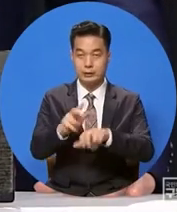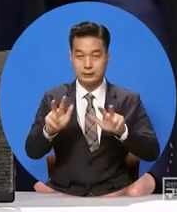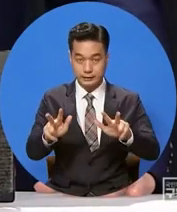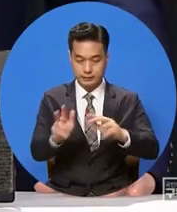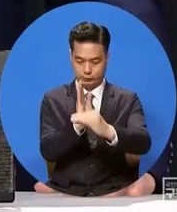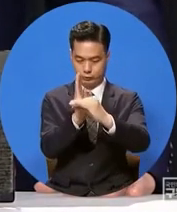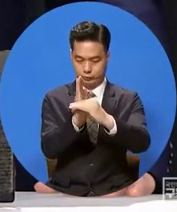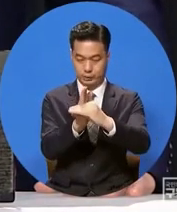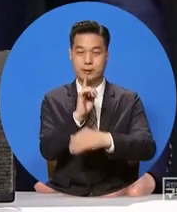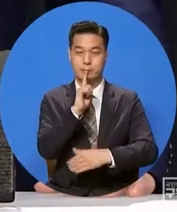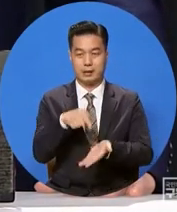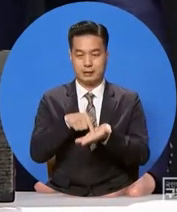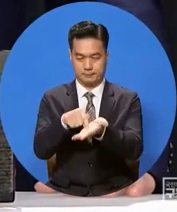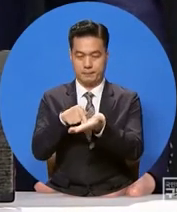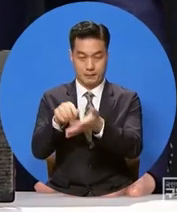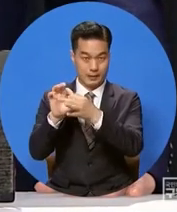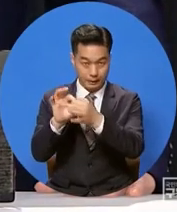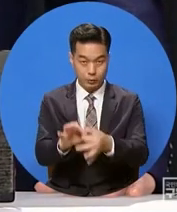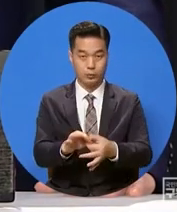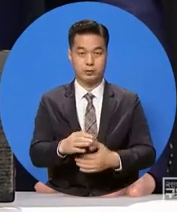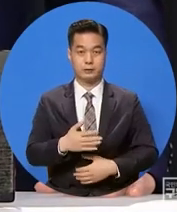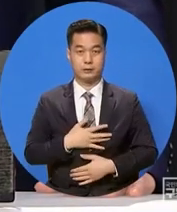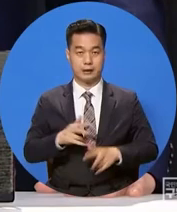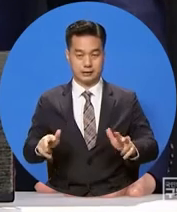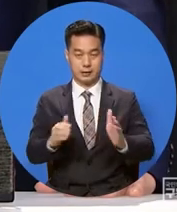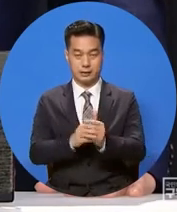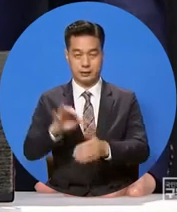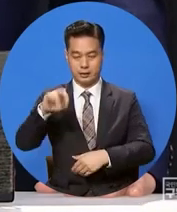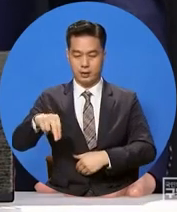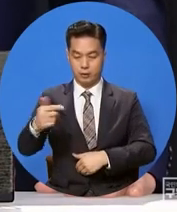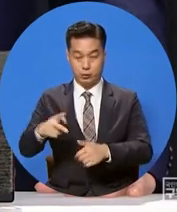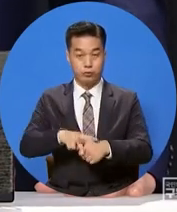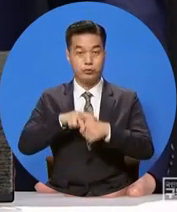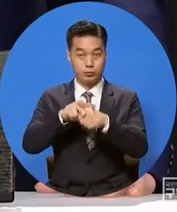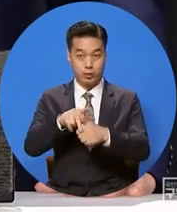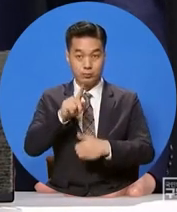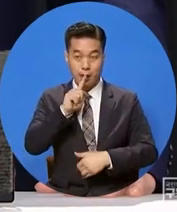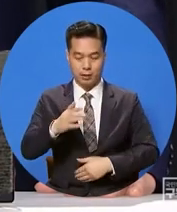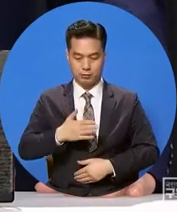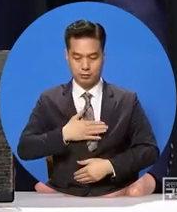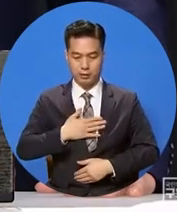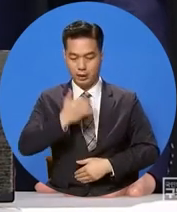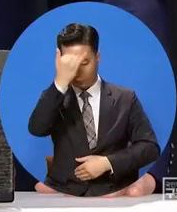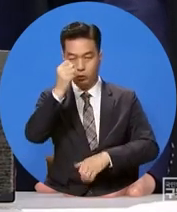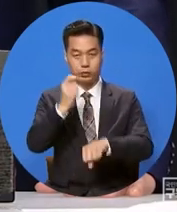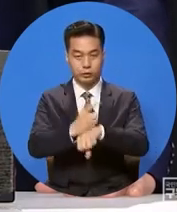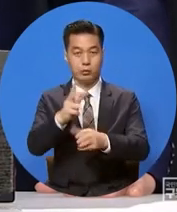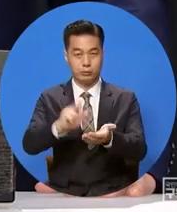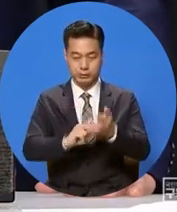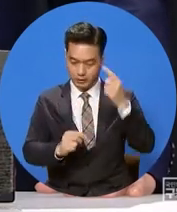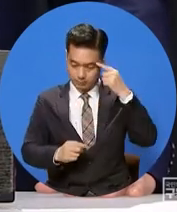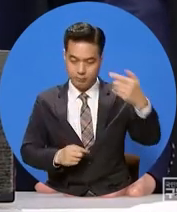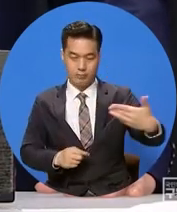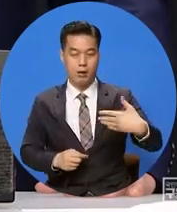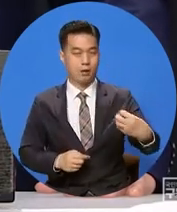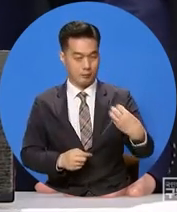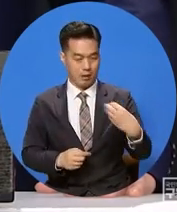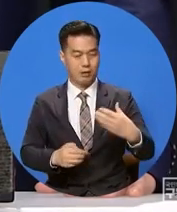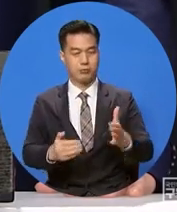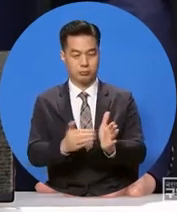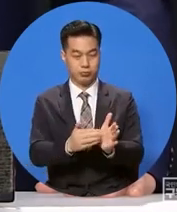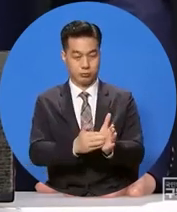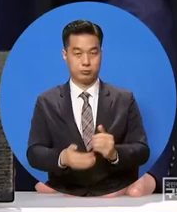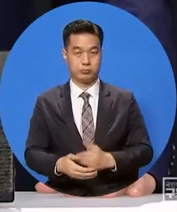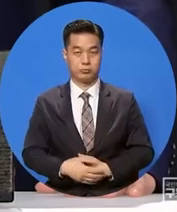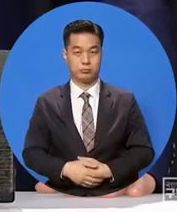주로 네. 이야기하는 겁니다. 네. 내가 이때 윤 후보하고 아니 도덕성 문제는 제 도덕성 문제를 아, 얘기하십시오. 아니 그러니까 네?